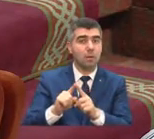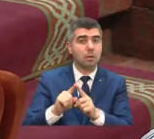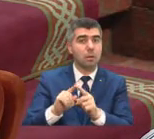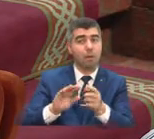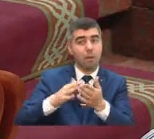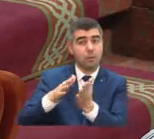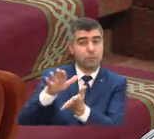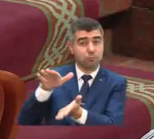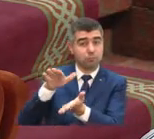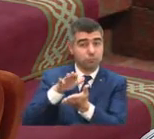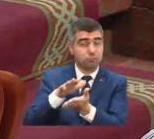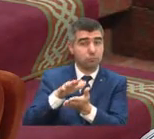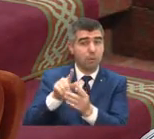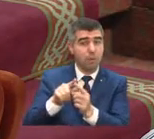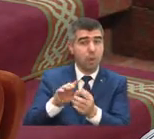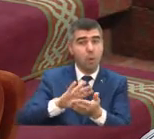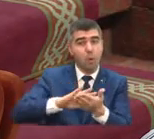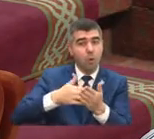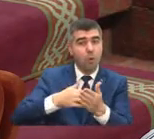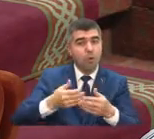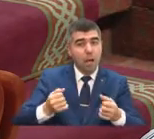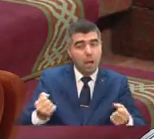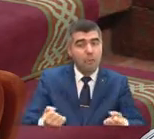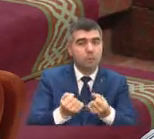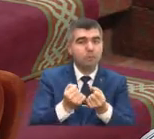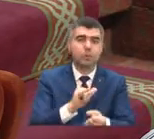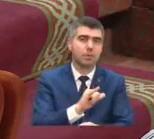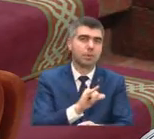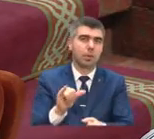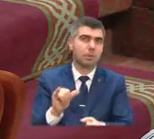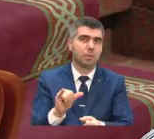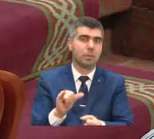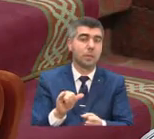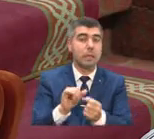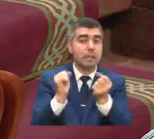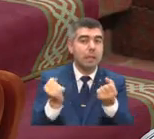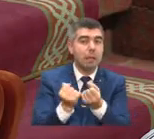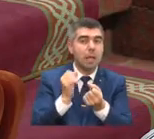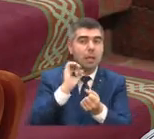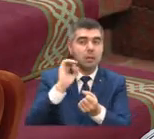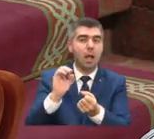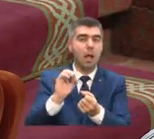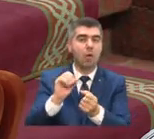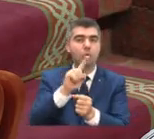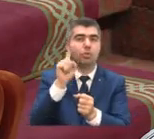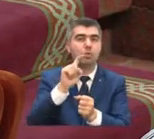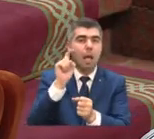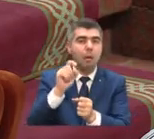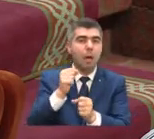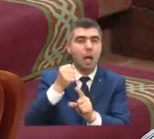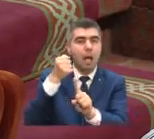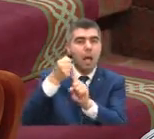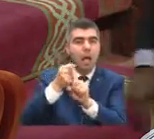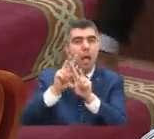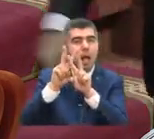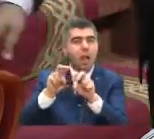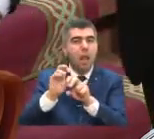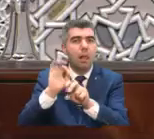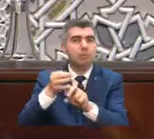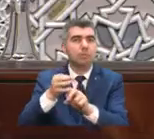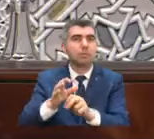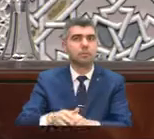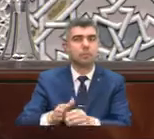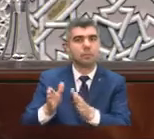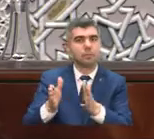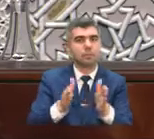نكونوا متفقين مع بعضنا. تنمية المداخل الذاتية هي هو الحل، والحل اللي موجود الآن. شكرا.